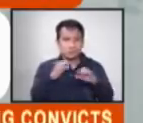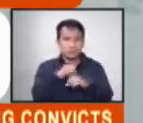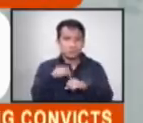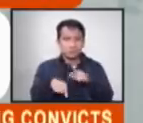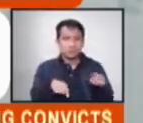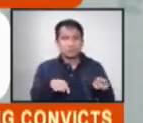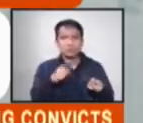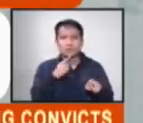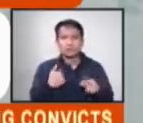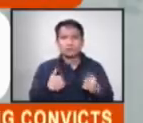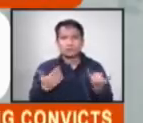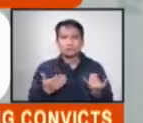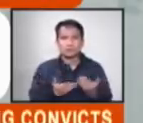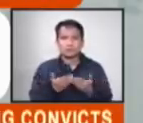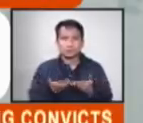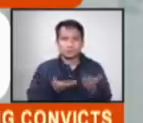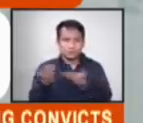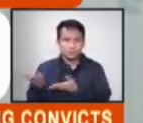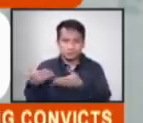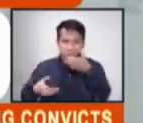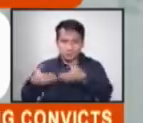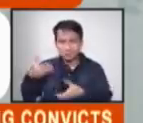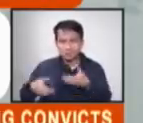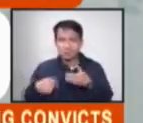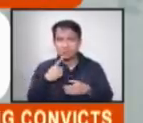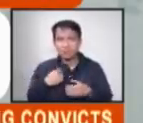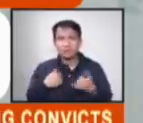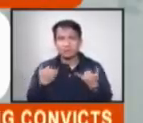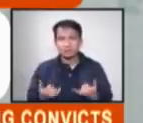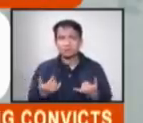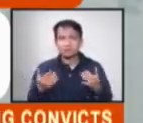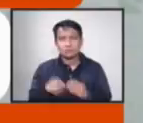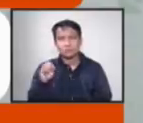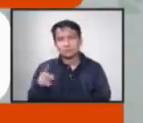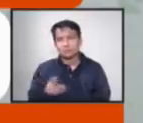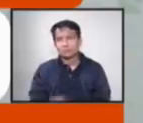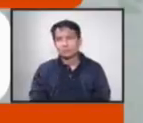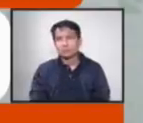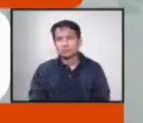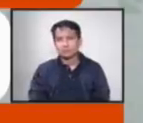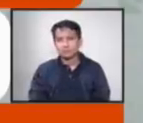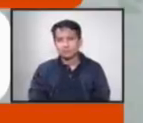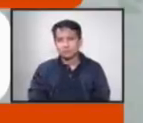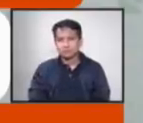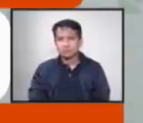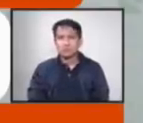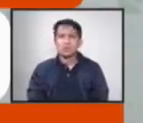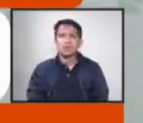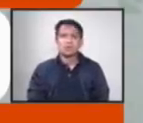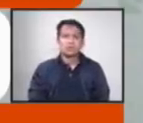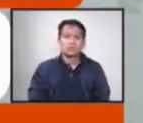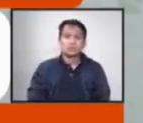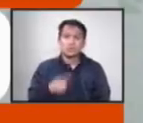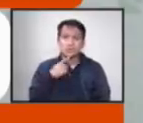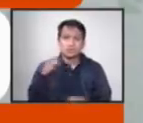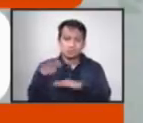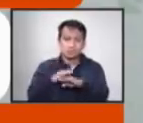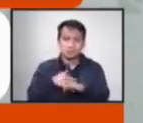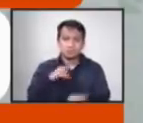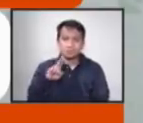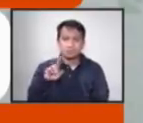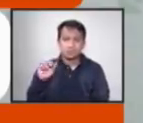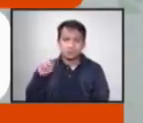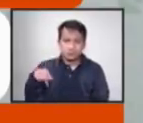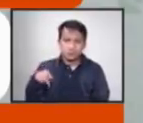nito, kami po ay pwede nang dumiretso sa korte ngayon po mismo after this news. At sir, on top of that sir, tatawagan namin ng